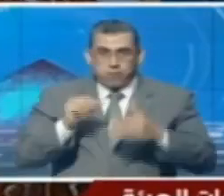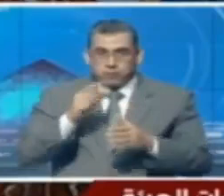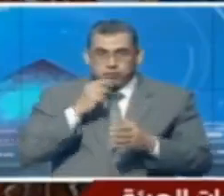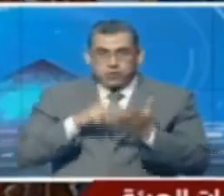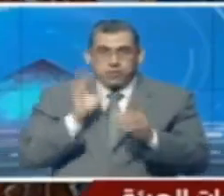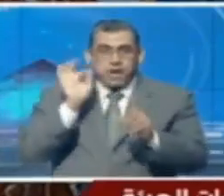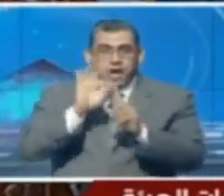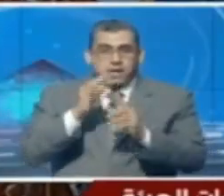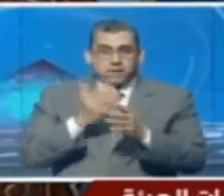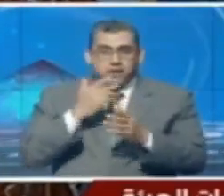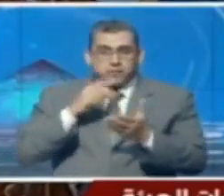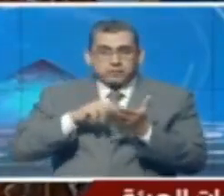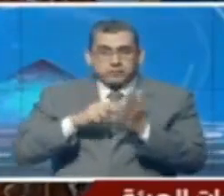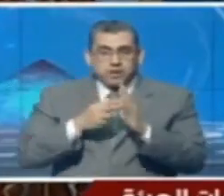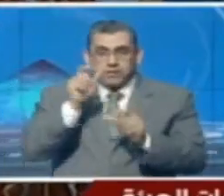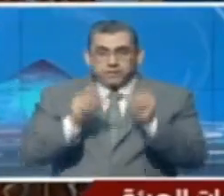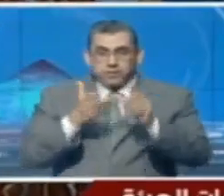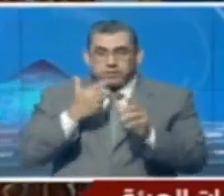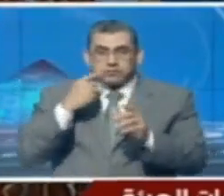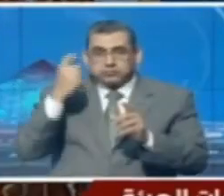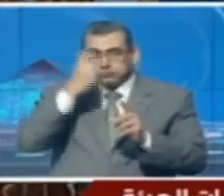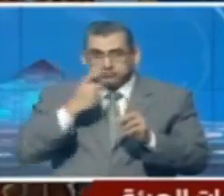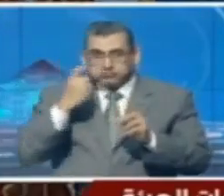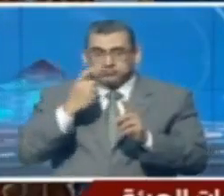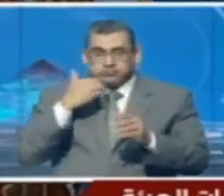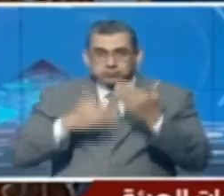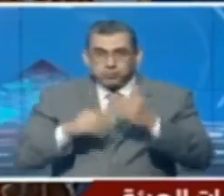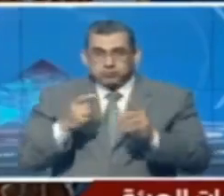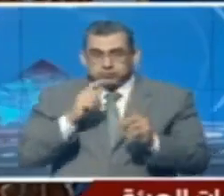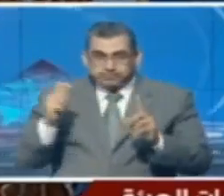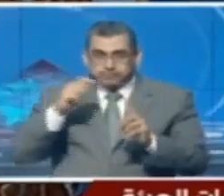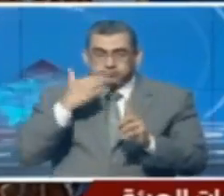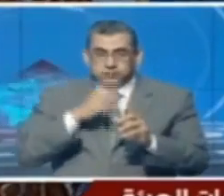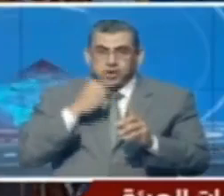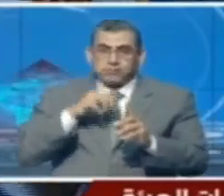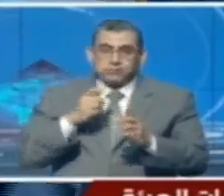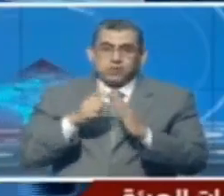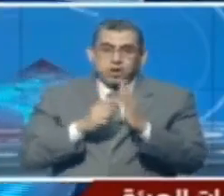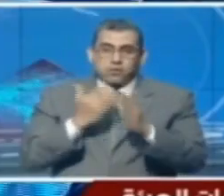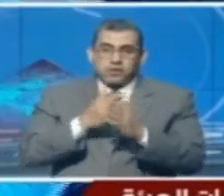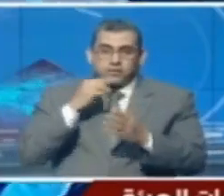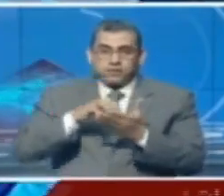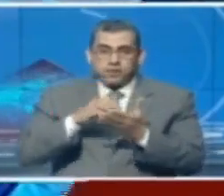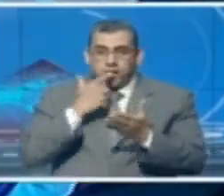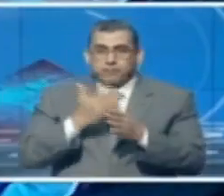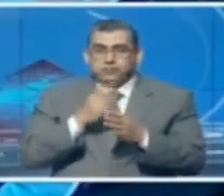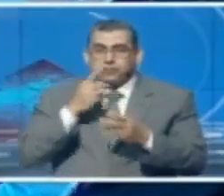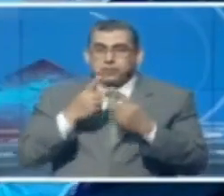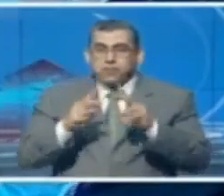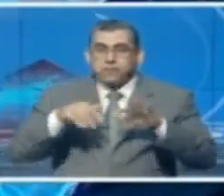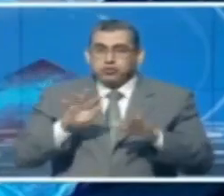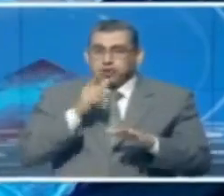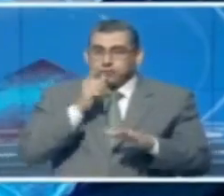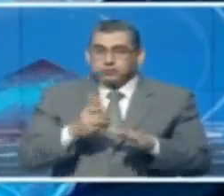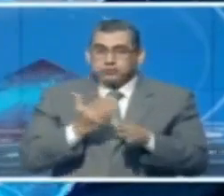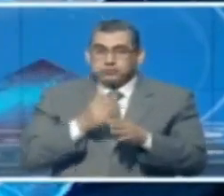بهدف تغليظ العقوبة على كل من يتنمر على أي من هؤلاء الأشخاص وحمايتهم من بطش هذا أو ذاك. كما أن موافقة المجلس على عدد